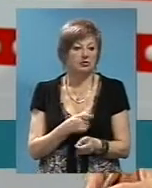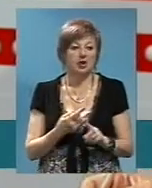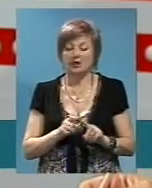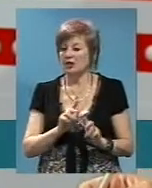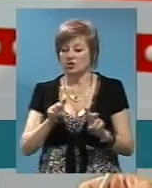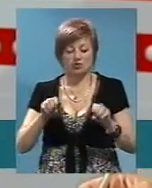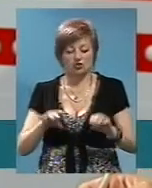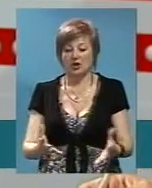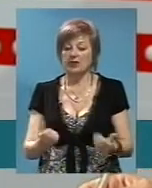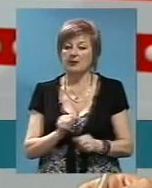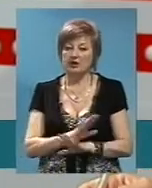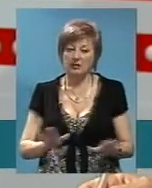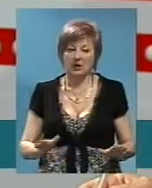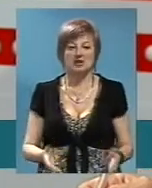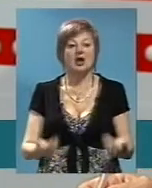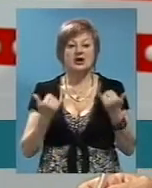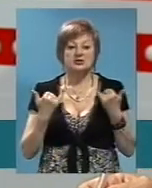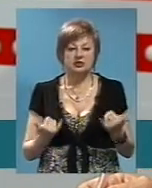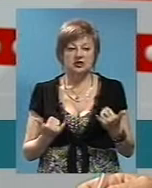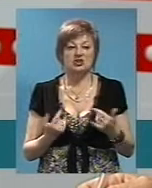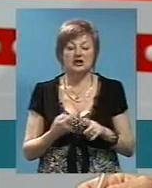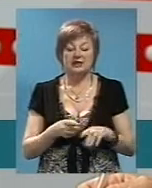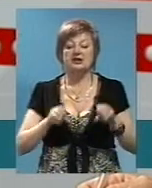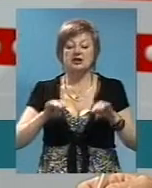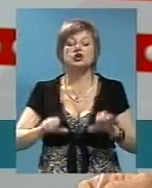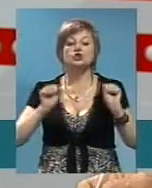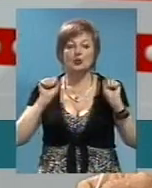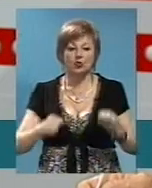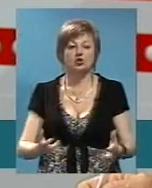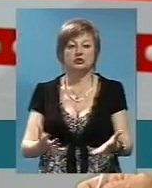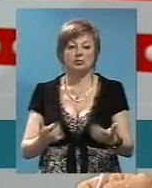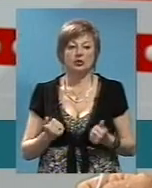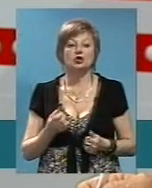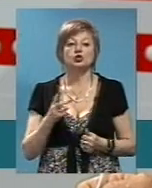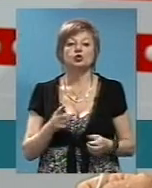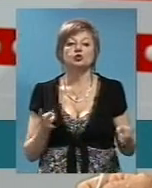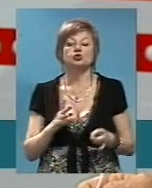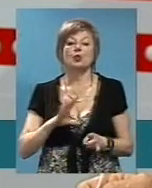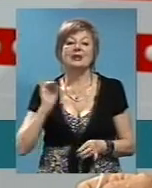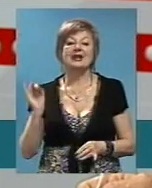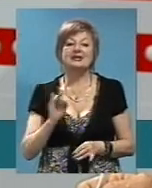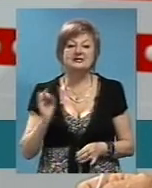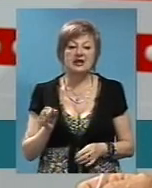приймав. Зараз ці рішення можна приймати, але це потрібно, щоб була ініціатива